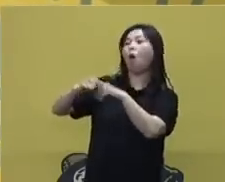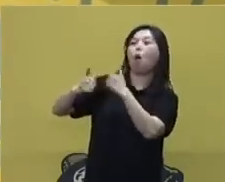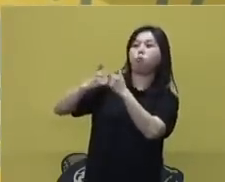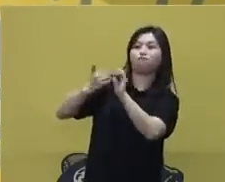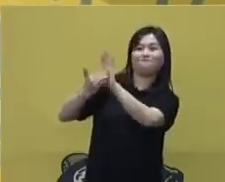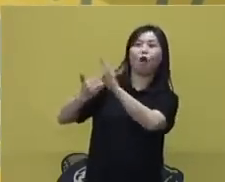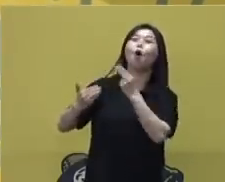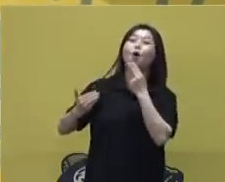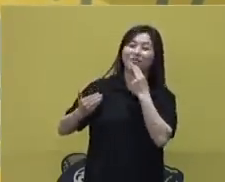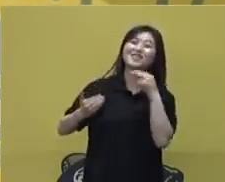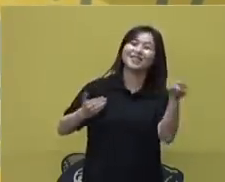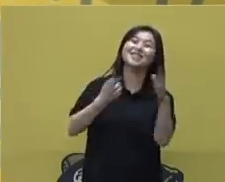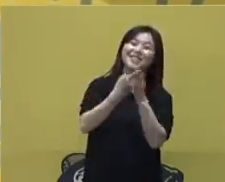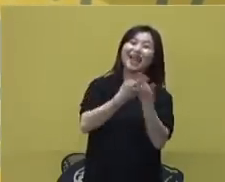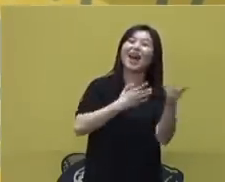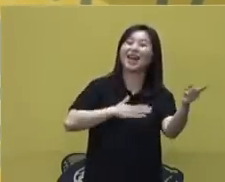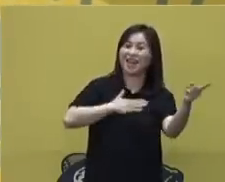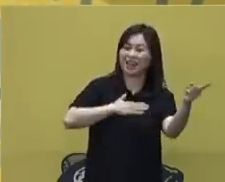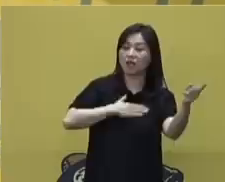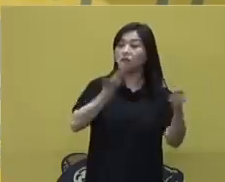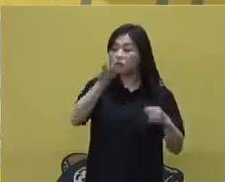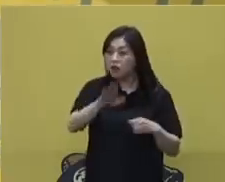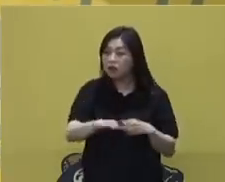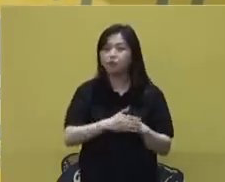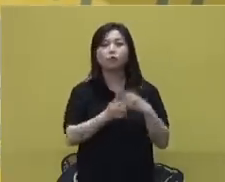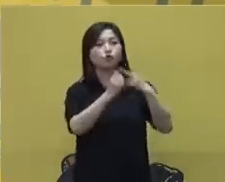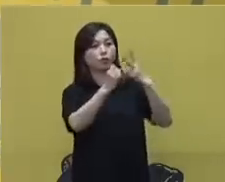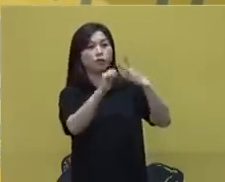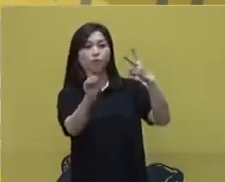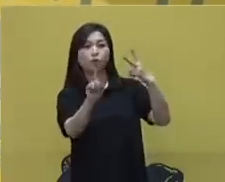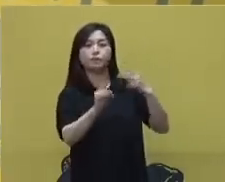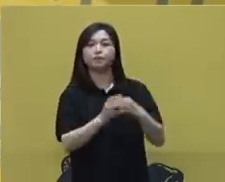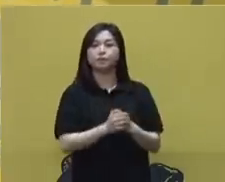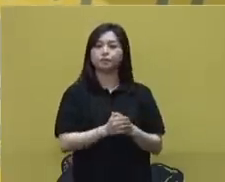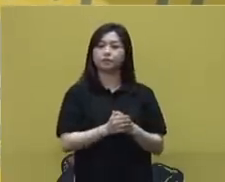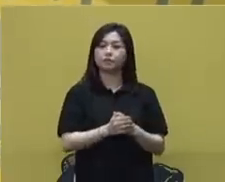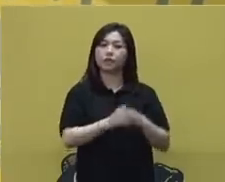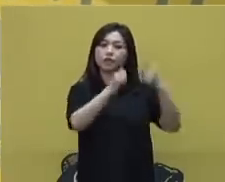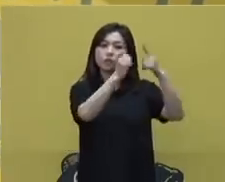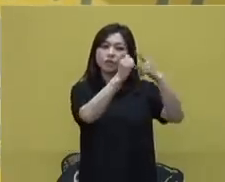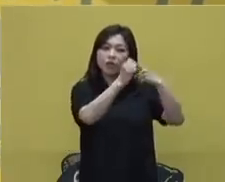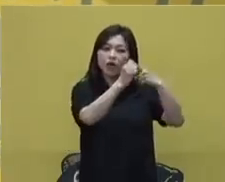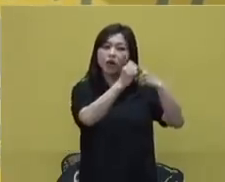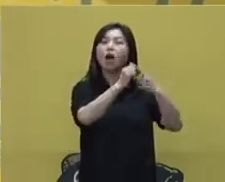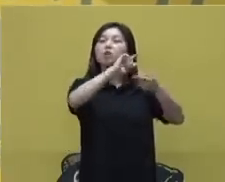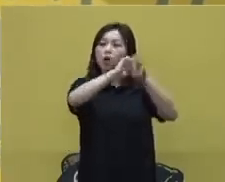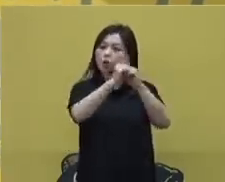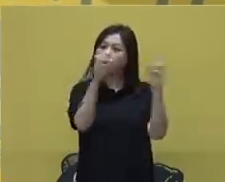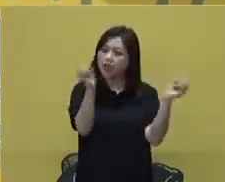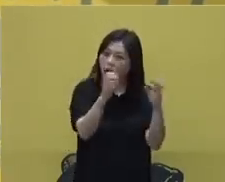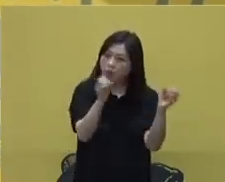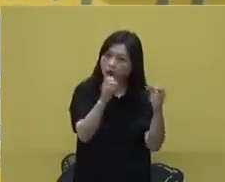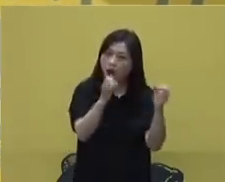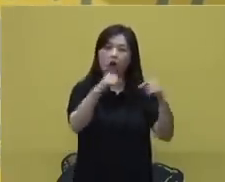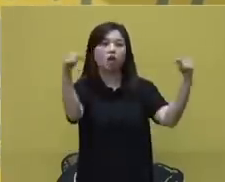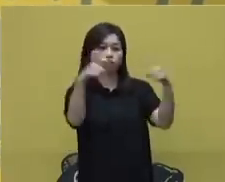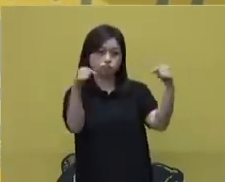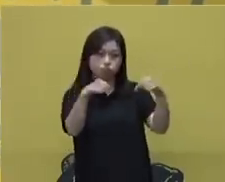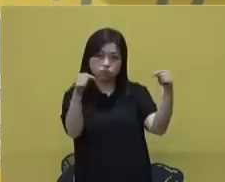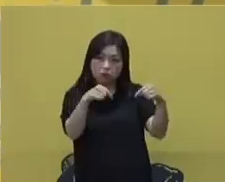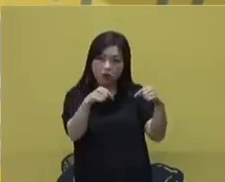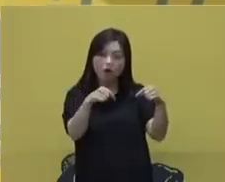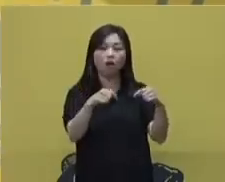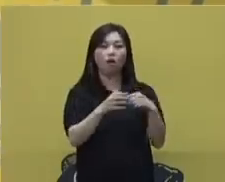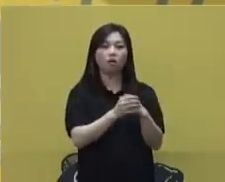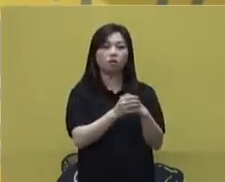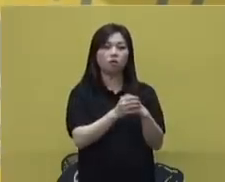북한 쪽에서도. 또 하나는 뭐냐. 그러니까 이게 첫 번째가 서로 대화하고 타협하고 각자